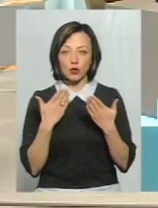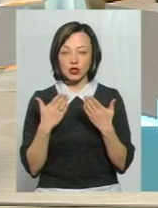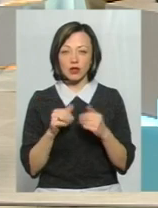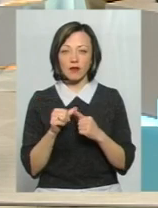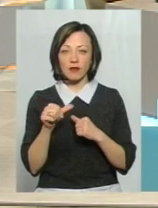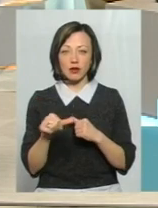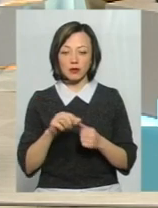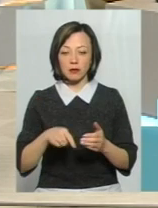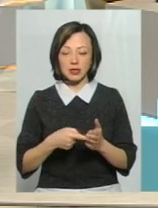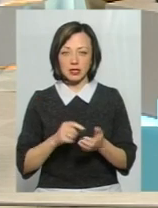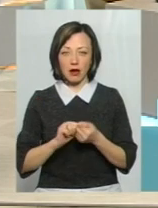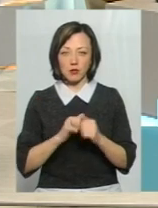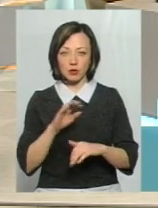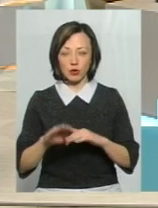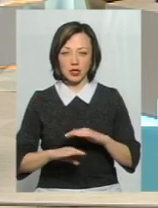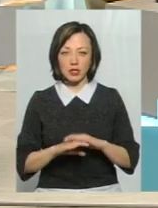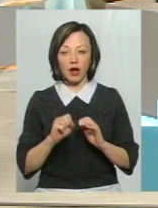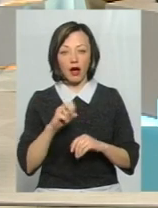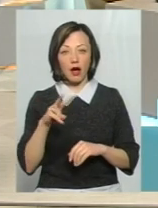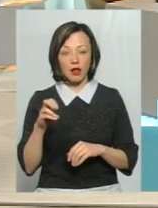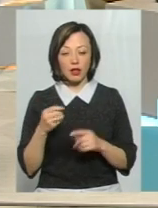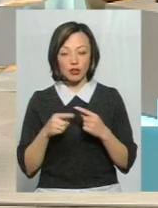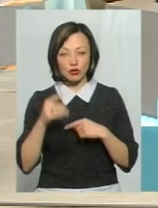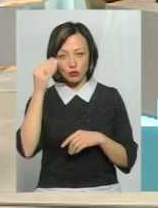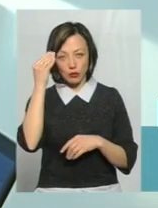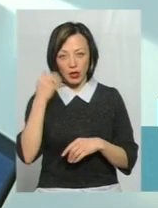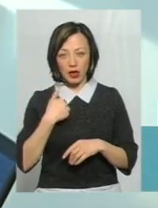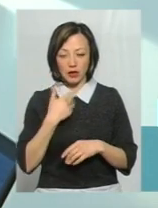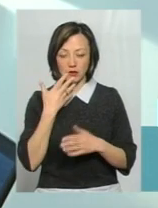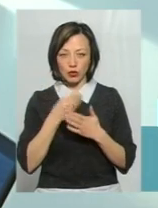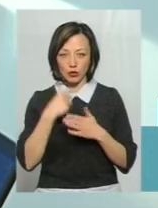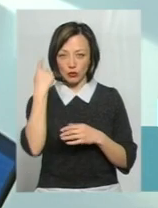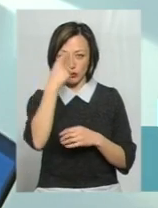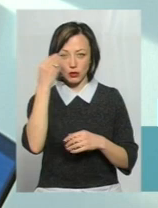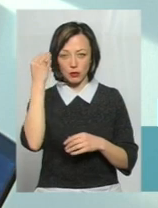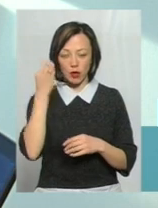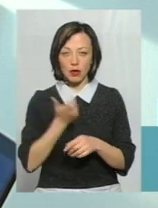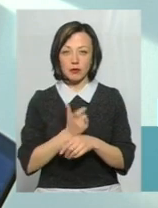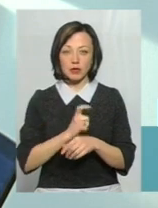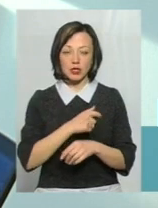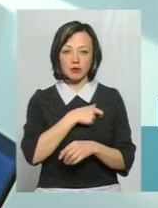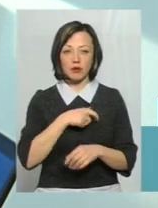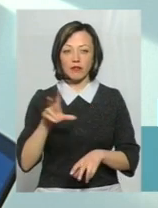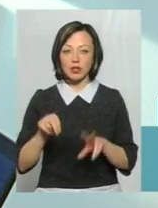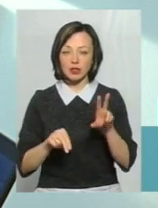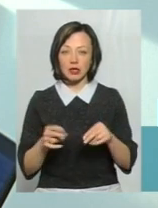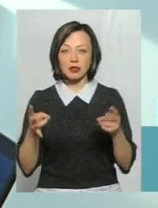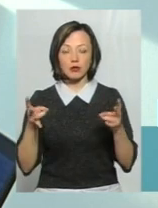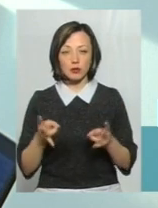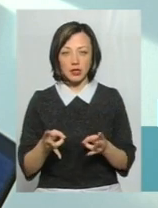до міста Кам'янця-Подільського. Але є інша точка зору, це я сказав свою особисту точку зору. Більшість депутатів вважають, що